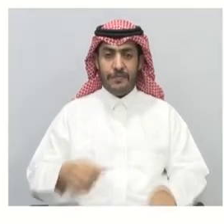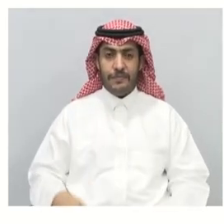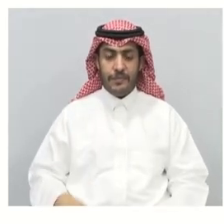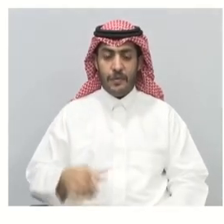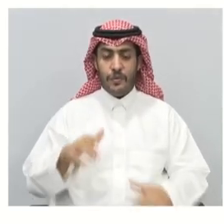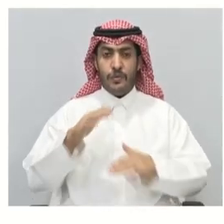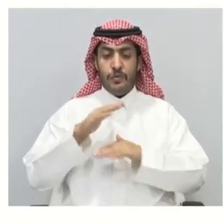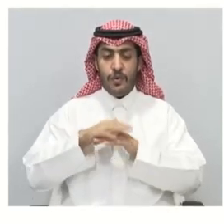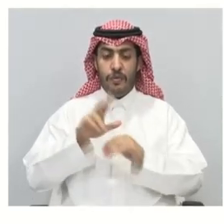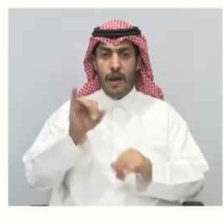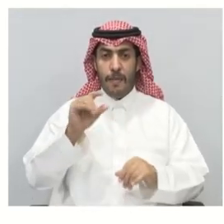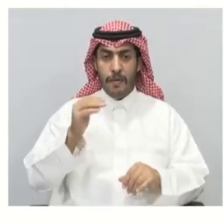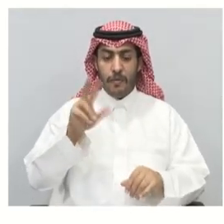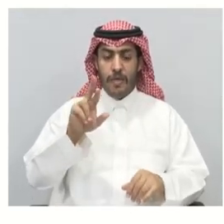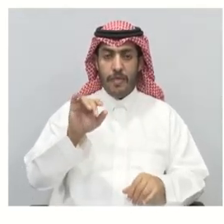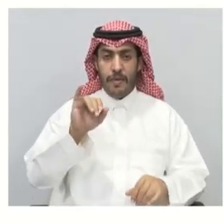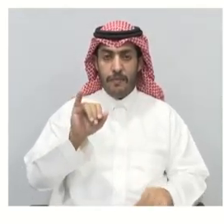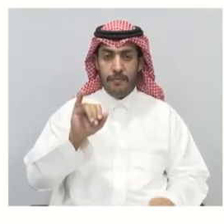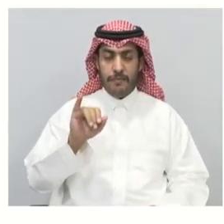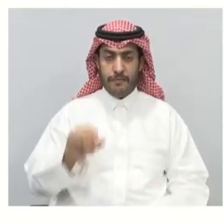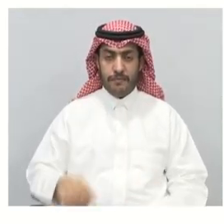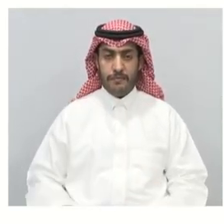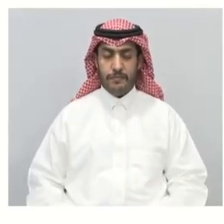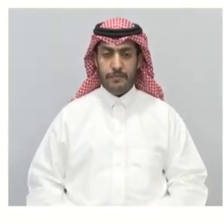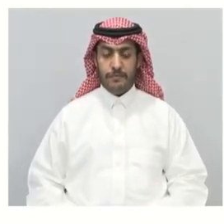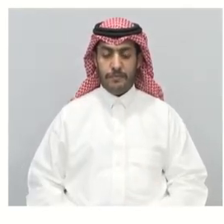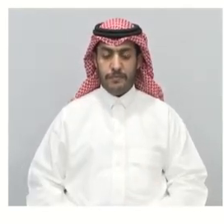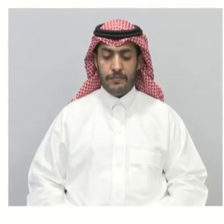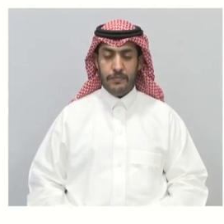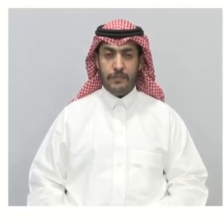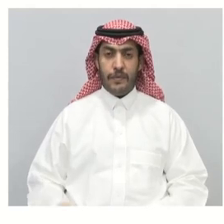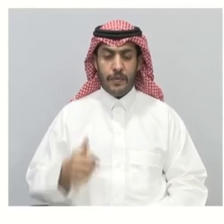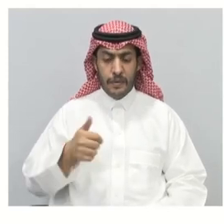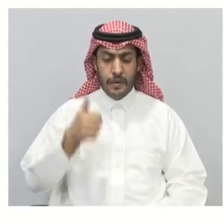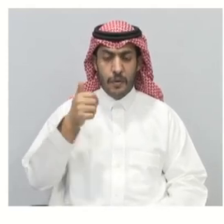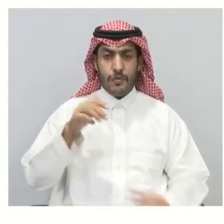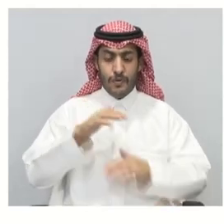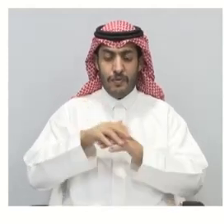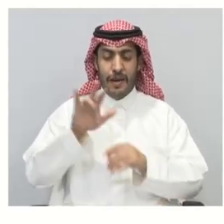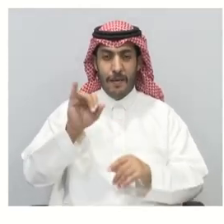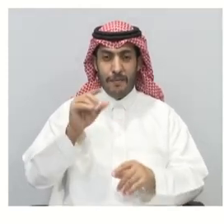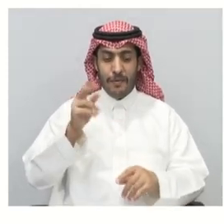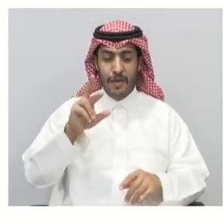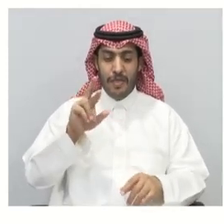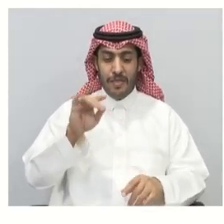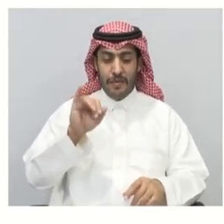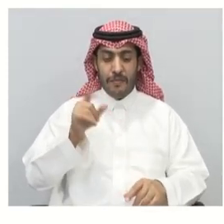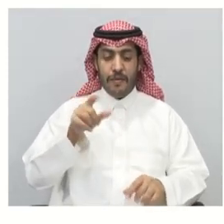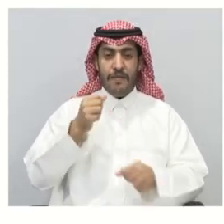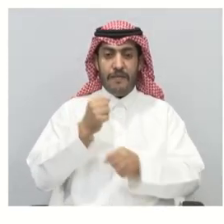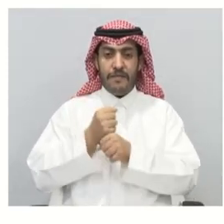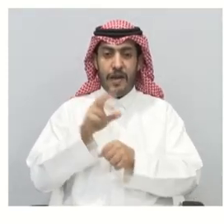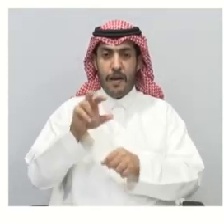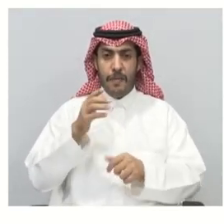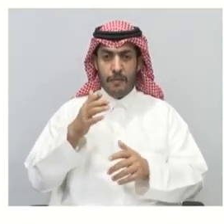اسلوب المدح والذم اسلوب المدح والذم يتكون اسلوب المدح والدم من فعل